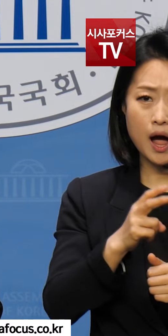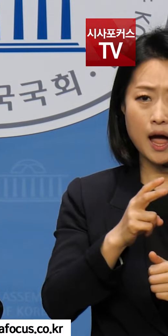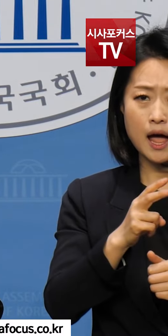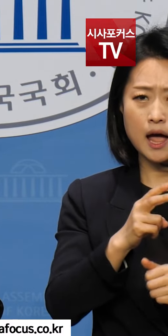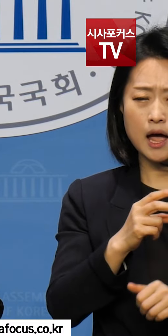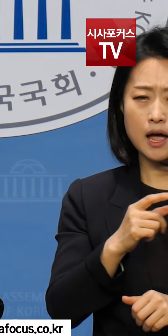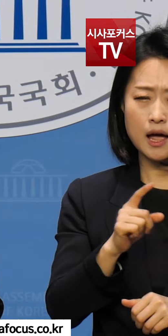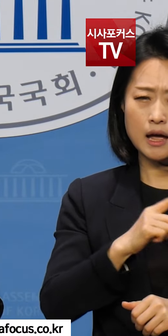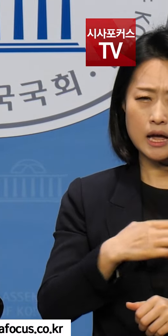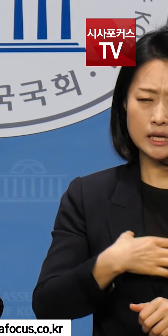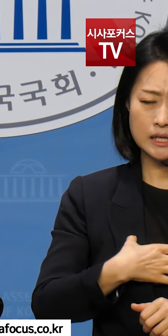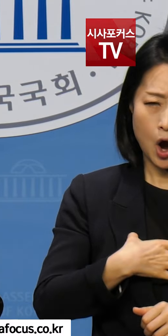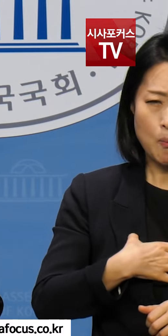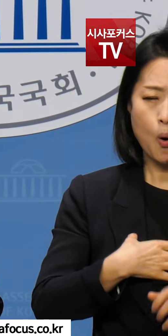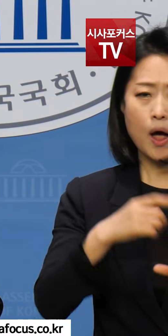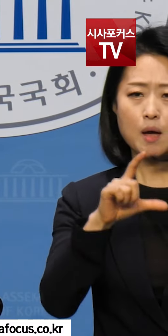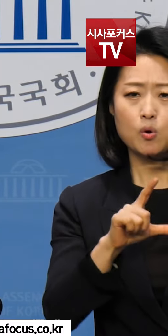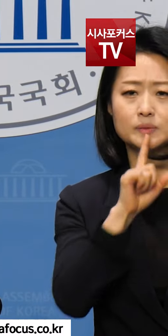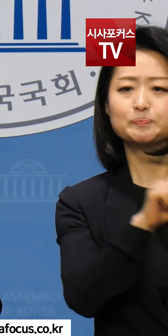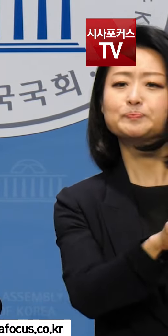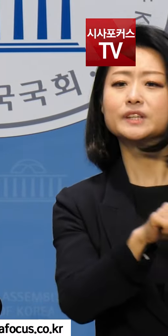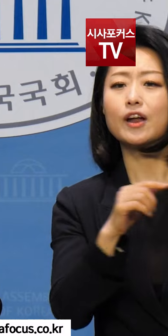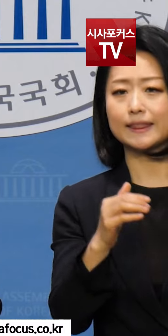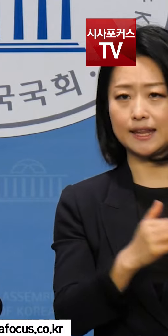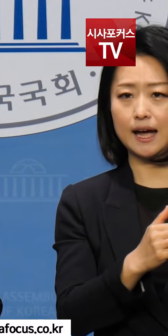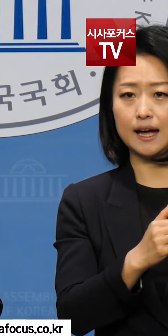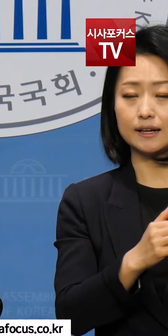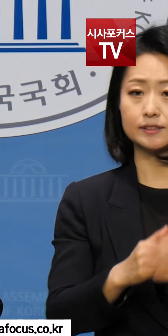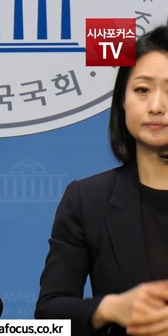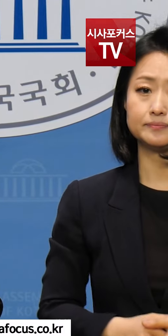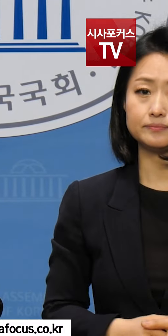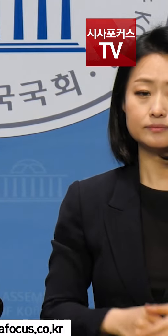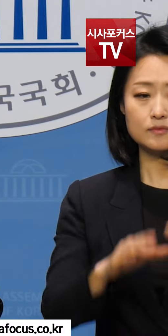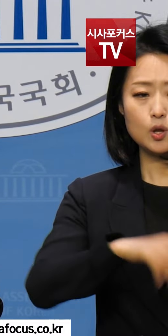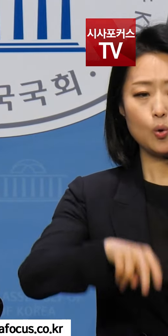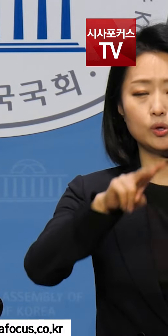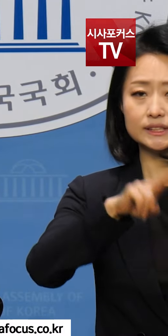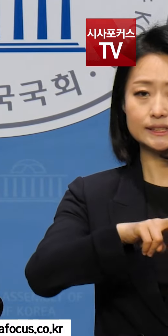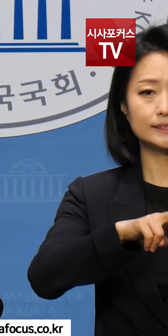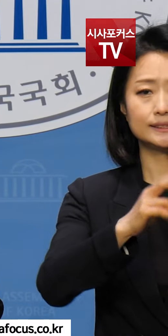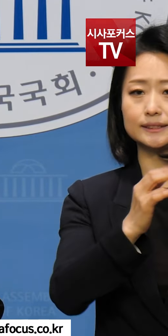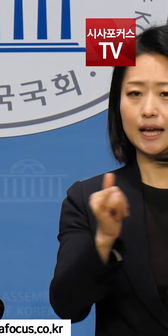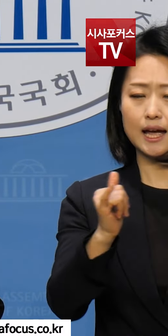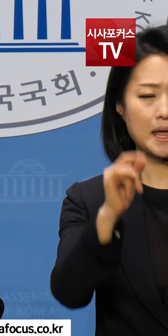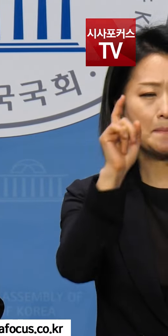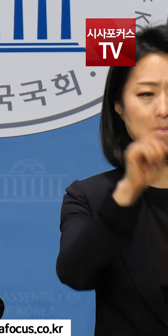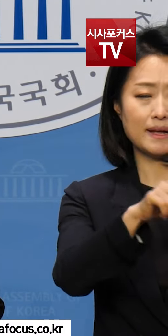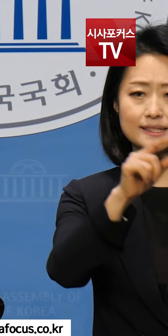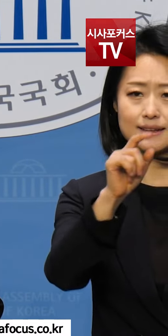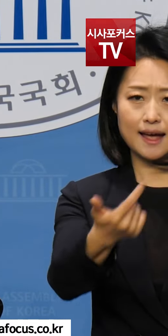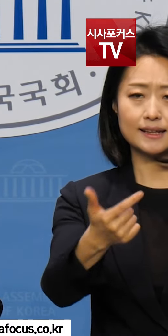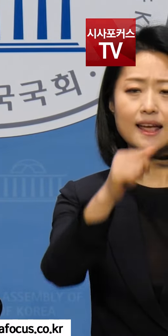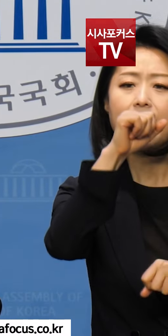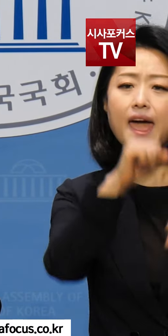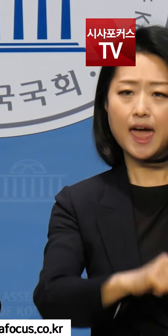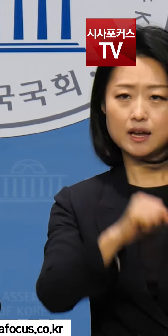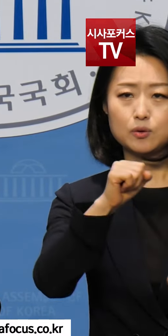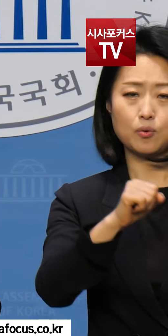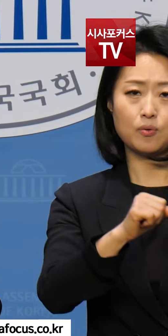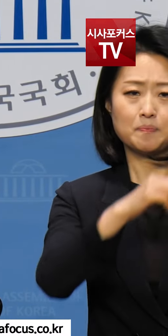여실히 드러냈다. 공직 후보자로서 있어선 안 될 몰지각한